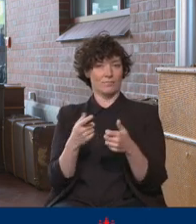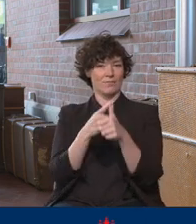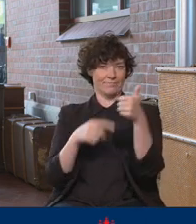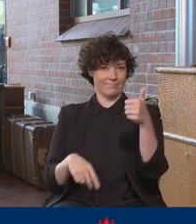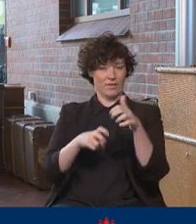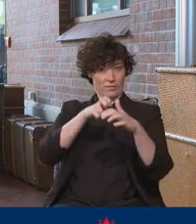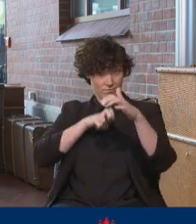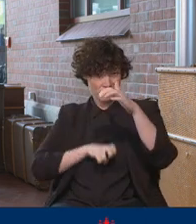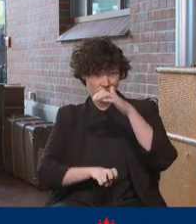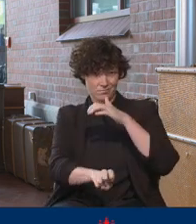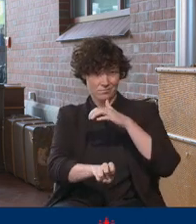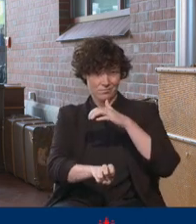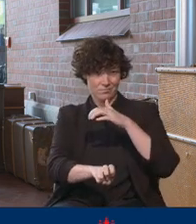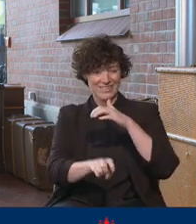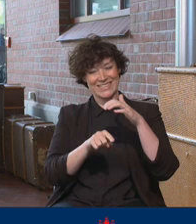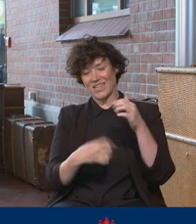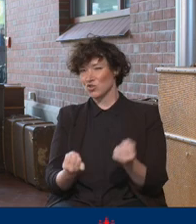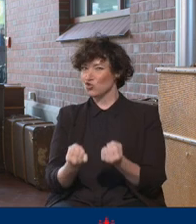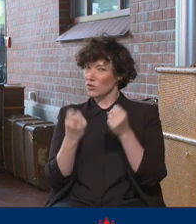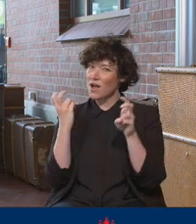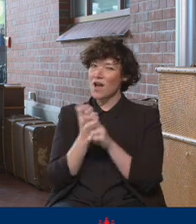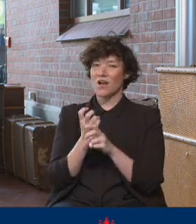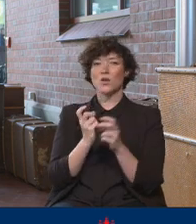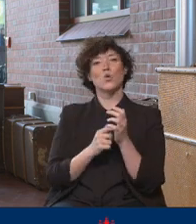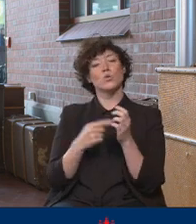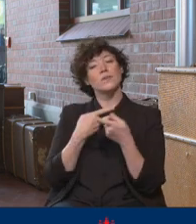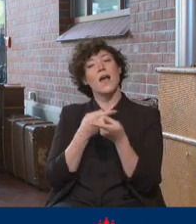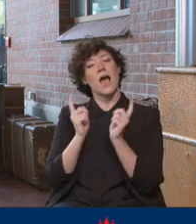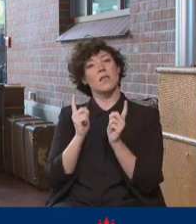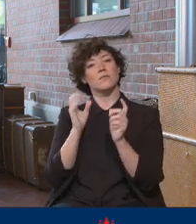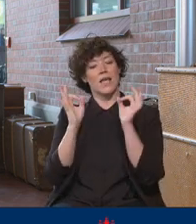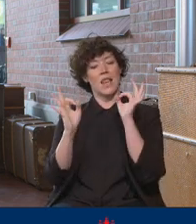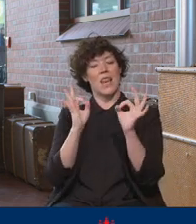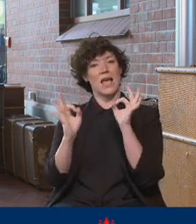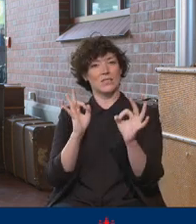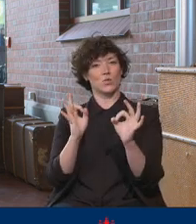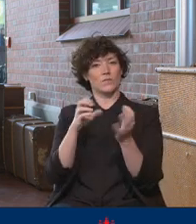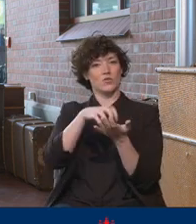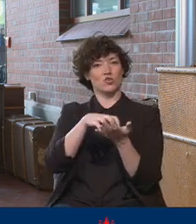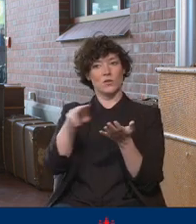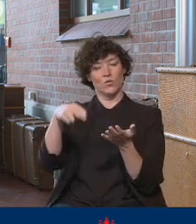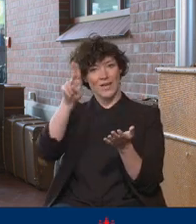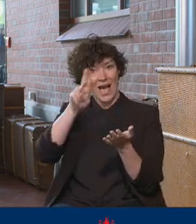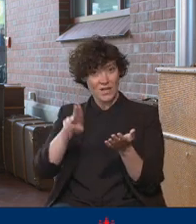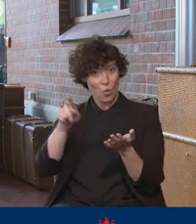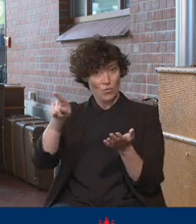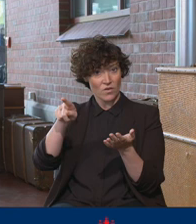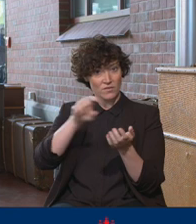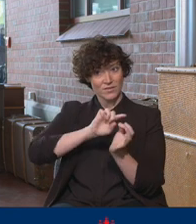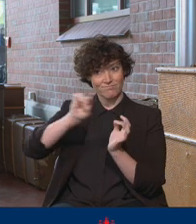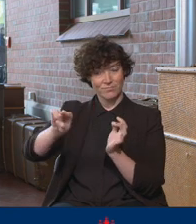haben wir sehr große schwierigkeiten weil dort eigentlich alle leitungen dieser stadt die in richtung hannover gehen dort liegen und insofern wir